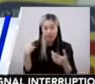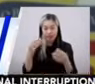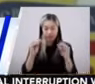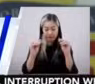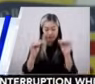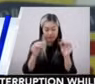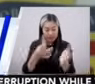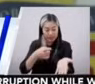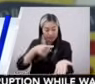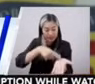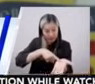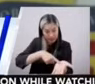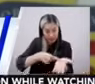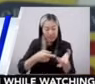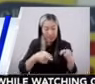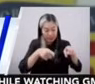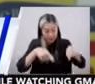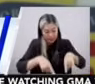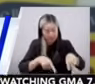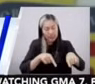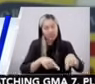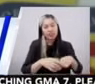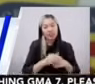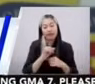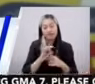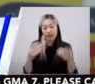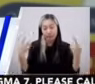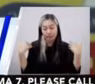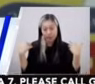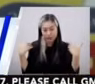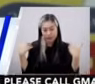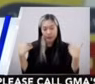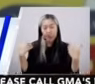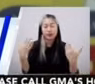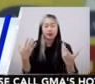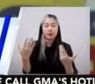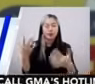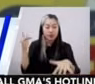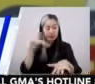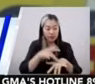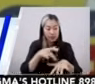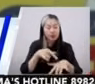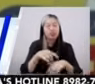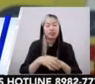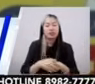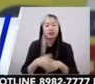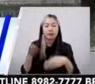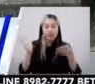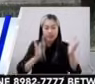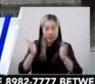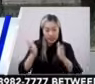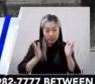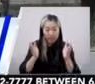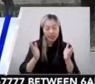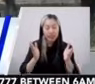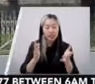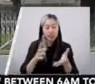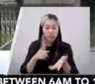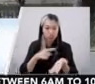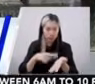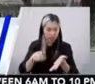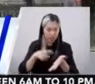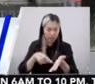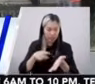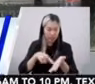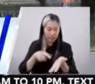sa Malaysia, pumasok nga sa Indonesia, give us the fingerprint and we will check kung siya nga yun. Ang COMELEC naman tuloy